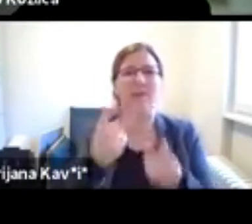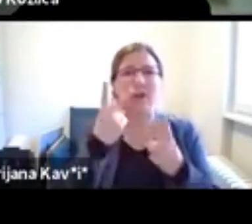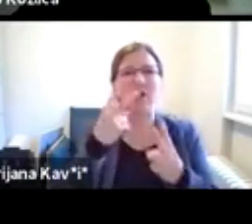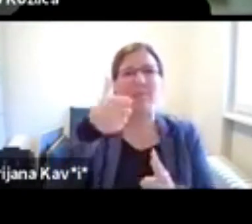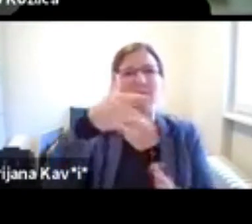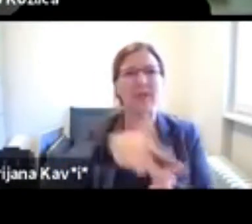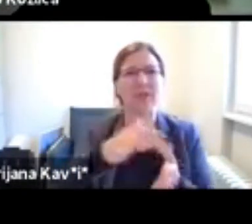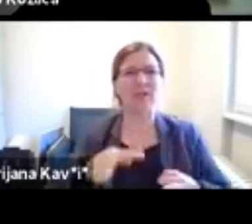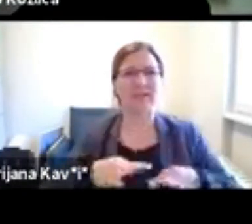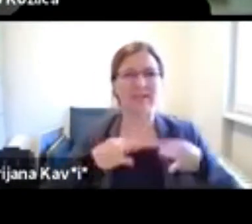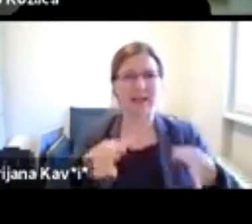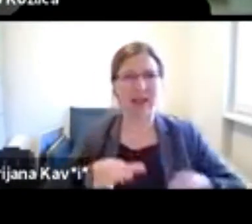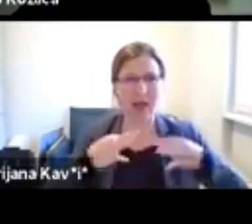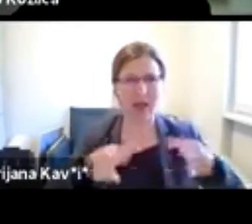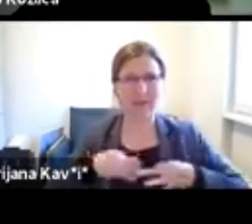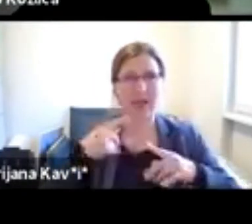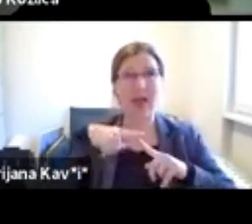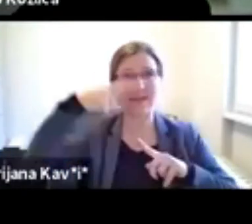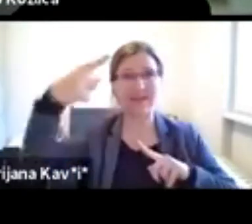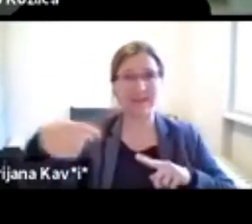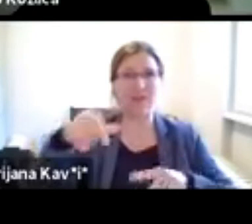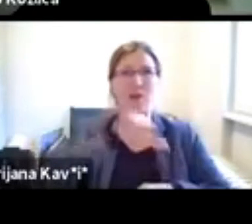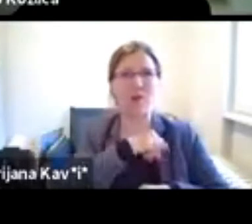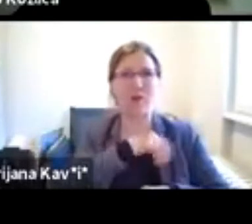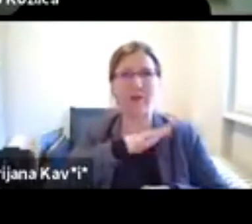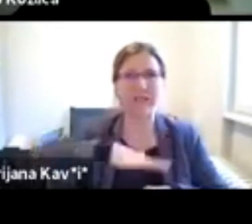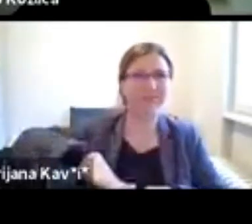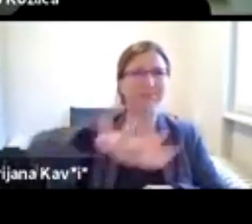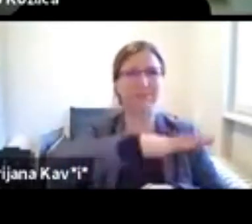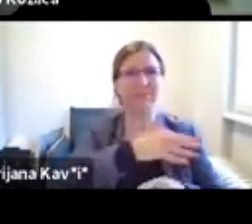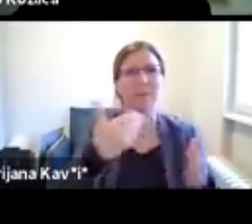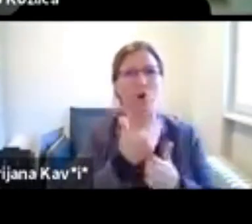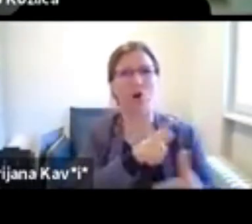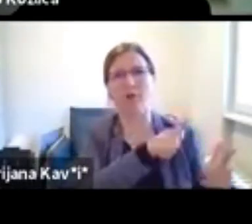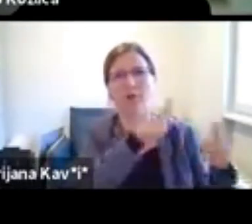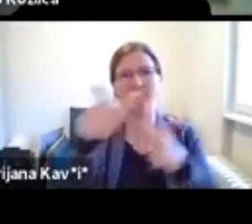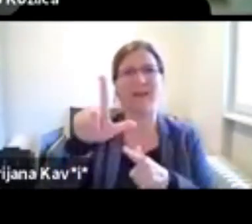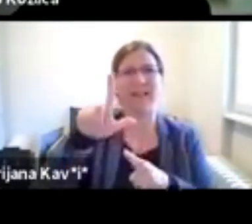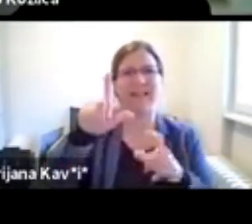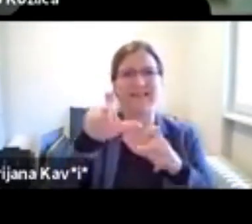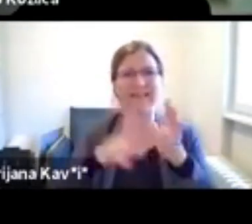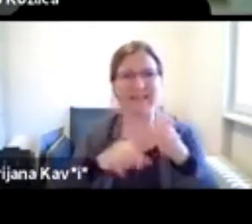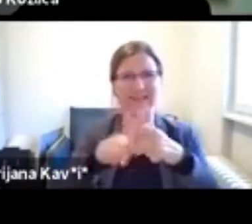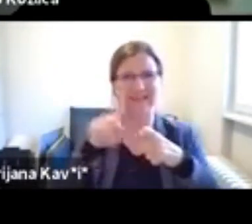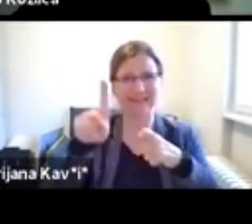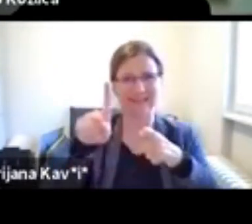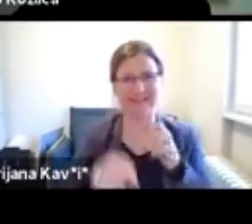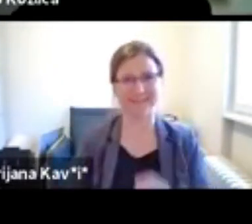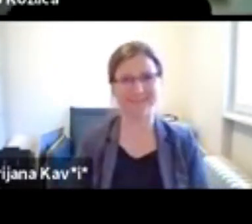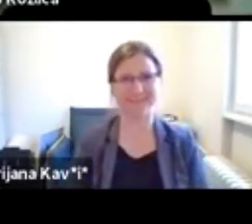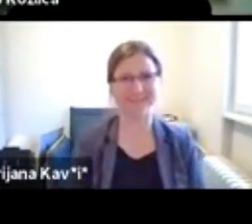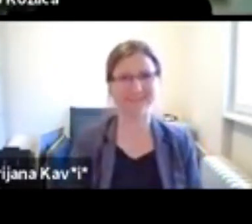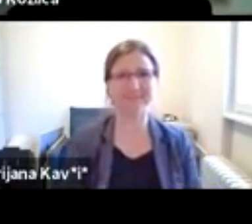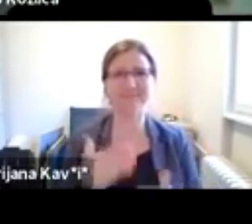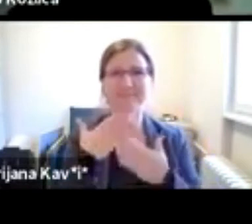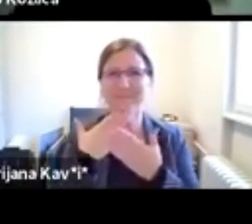Sljedeće godine svi ćemo se vidjeti, ja se nadam, opet u Lisinskom. Hvala vam lijepa. Hvala vama,